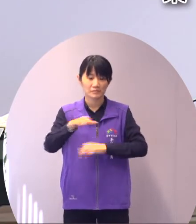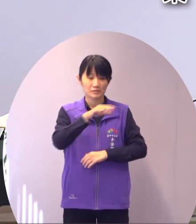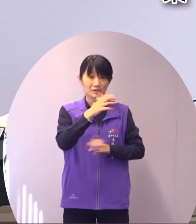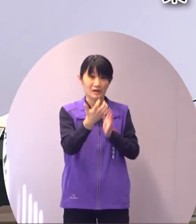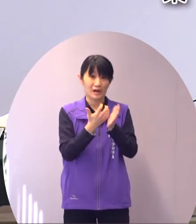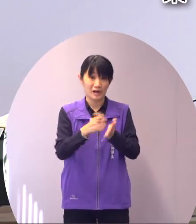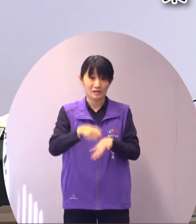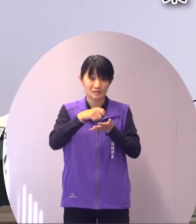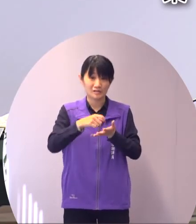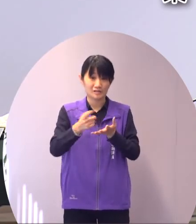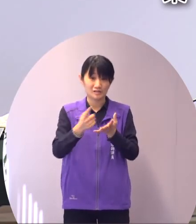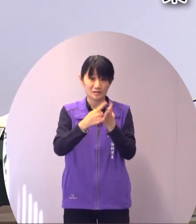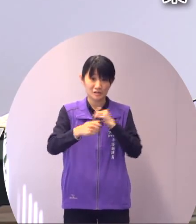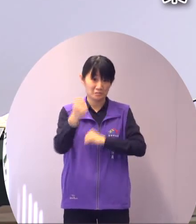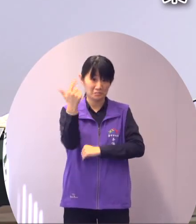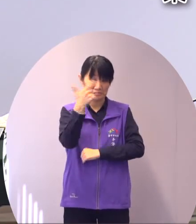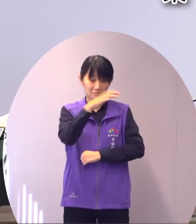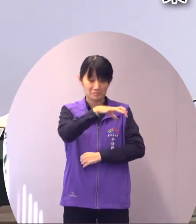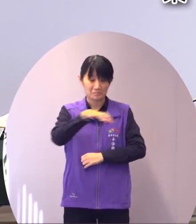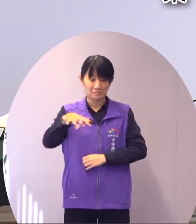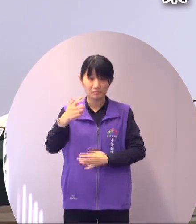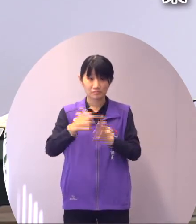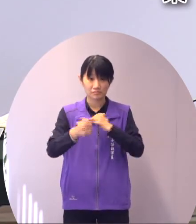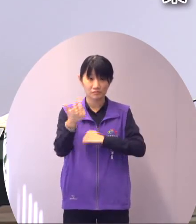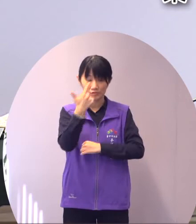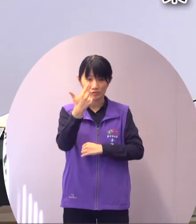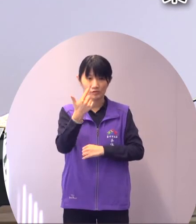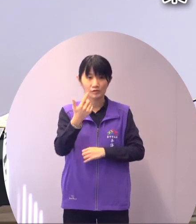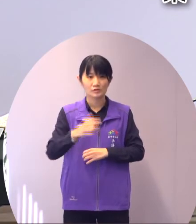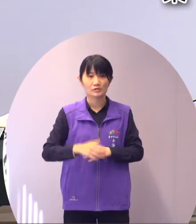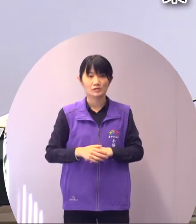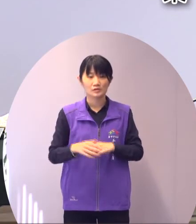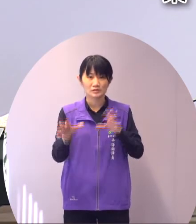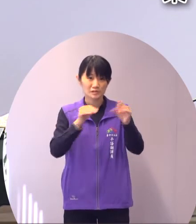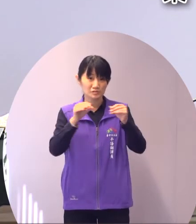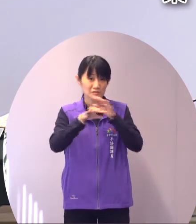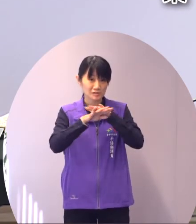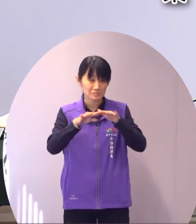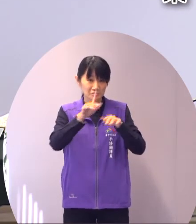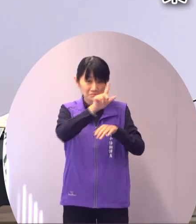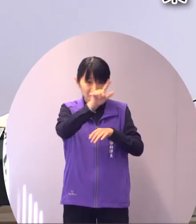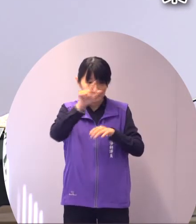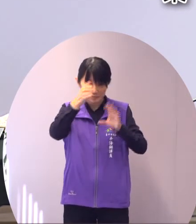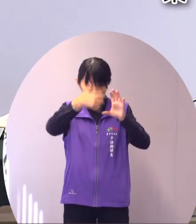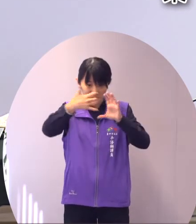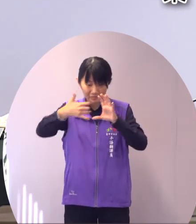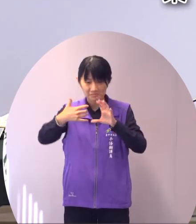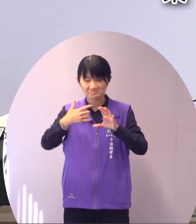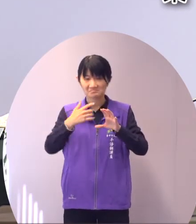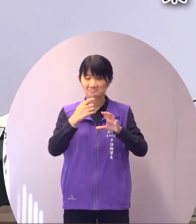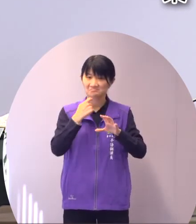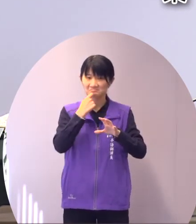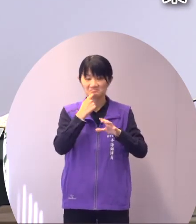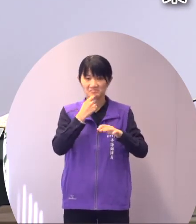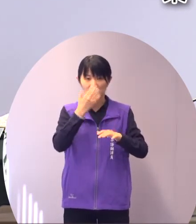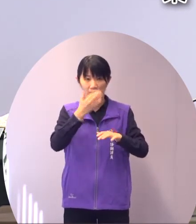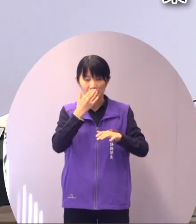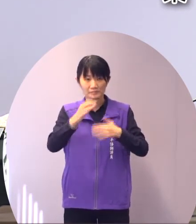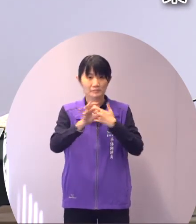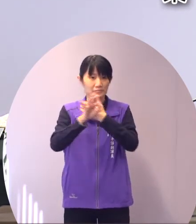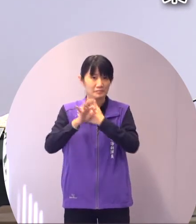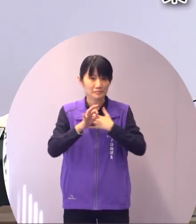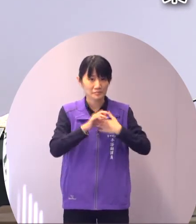特别的注意，因为你们这个比例算是比较高，最高的倒数前两位就